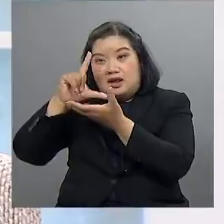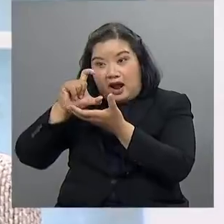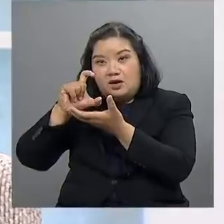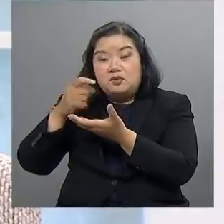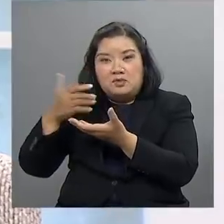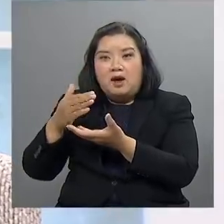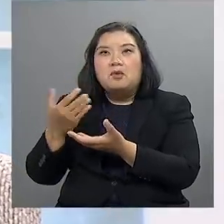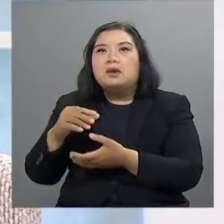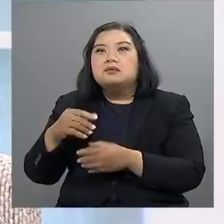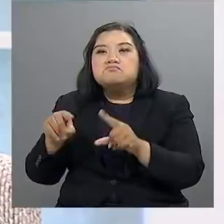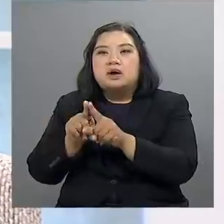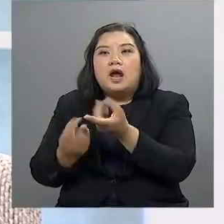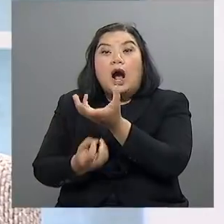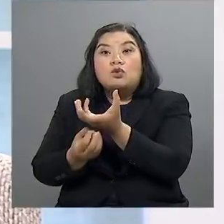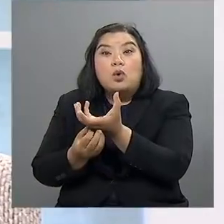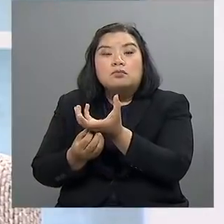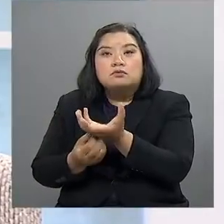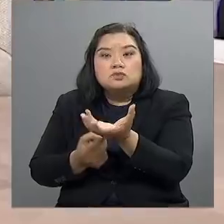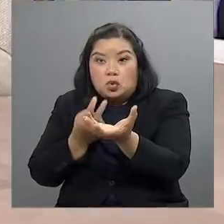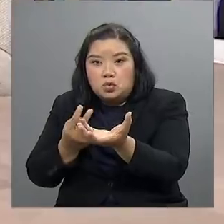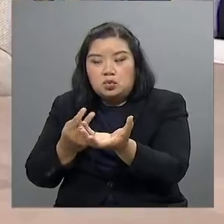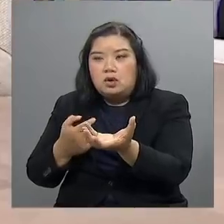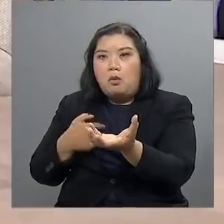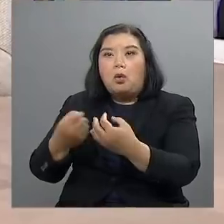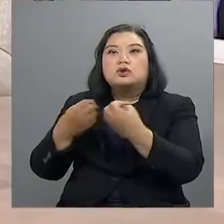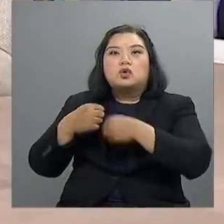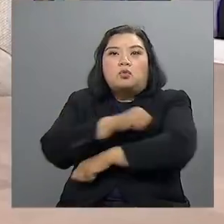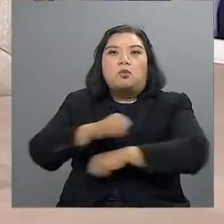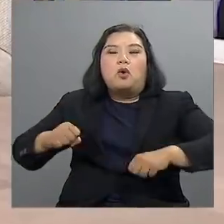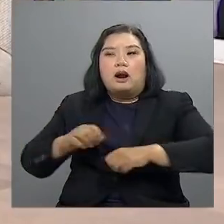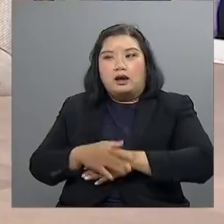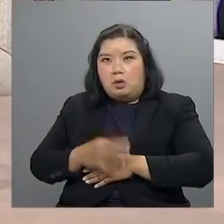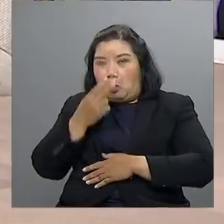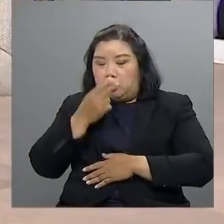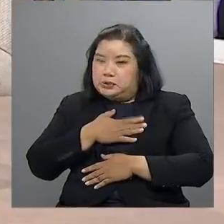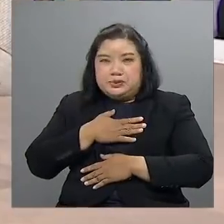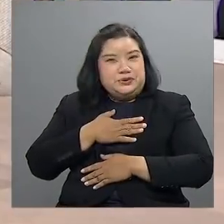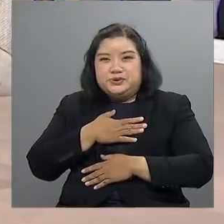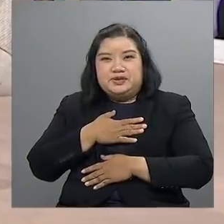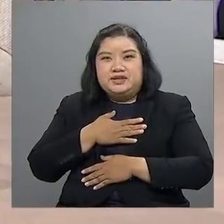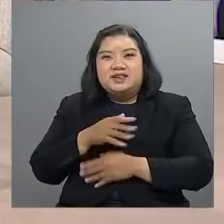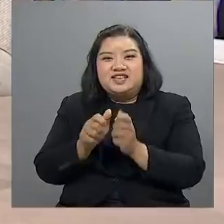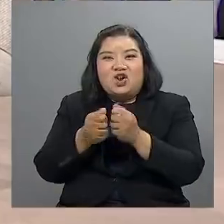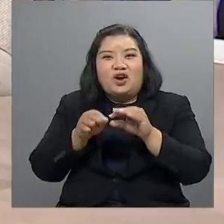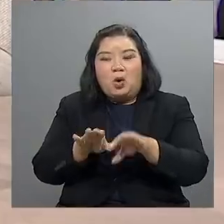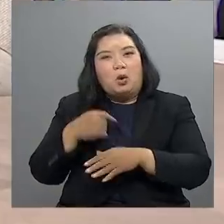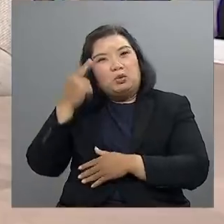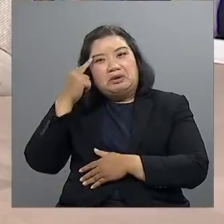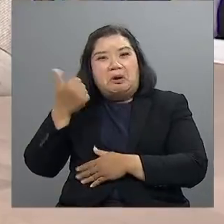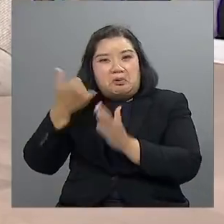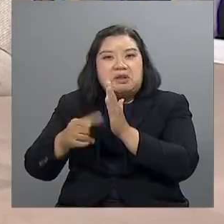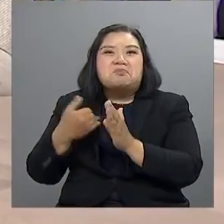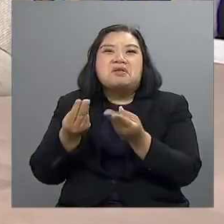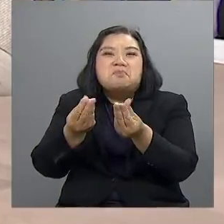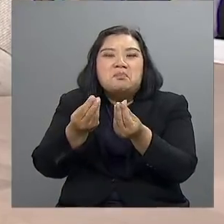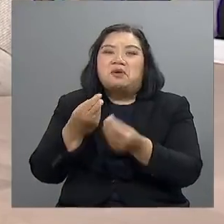อร์รู้แล้วว่าคุณ เกมแล้วครับน่าจะโดน หอยทอดหวังว่าเขาคงดูจะไปดูช่องอื่นอยู ่นี่เราไม่แน่ใจแล้วนะบางทีรูปที่ยุ้ยกับน้องปรางเราถ่ายรูปลงไปว่าเร